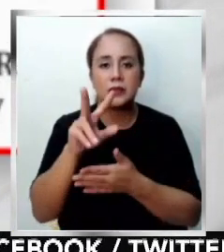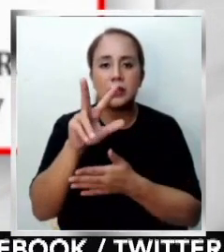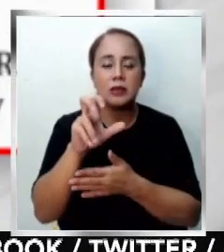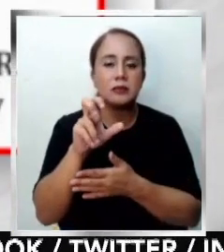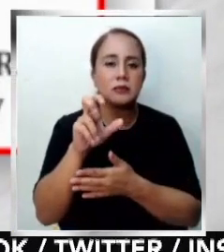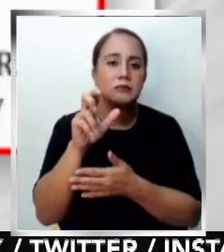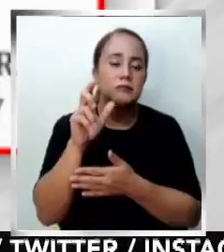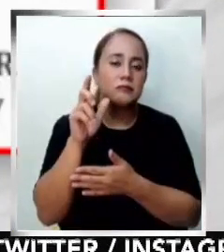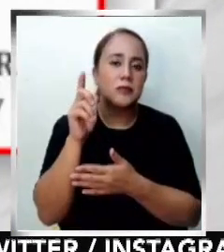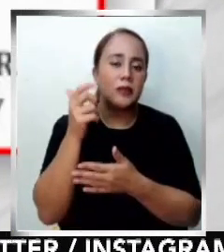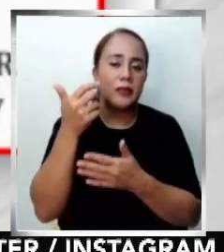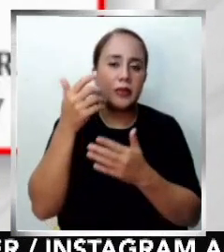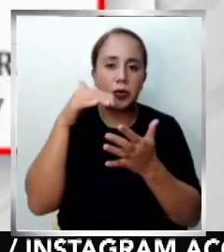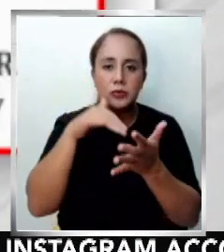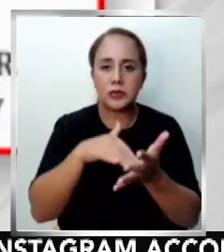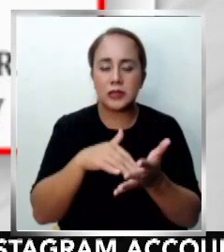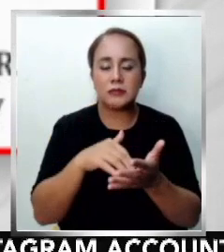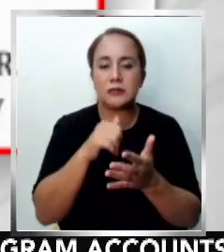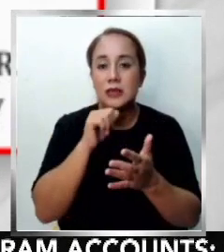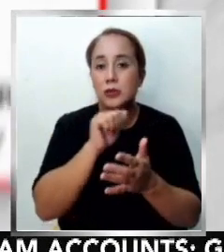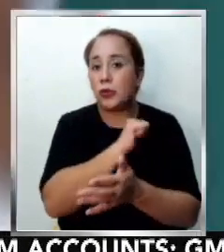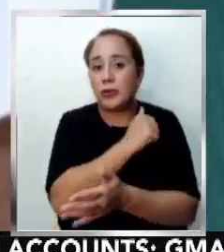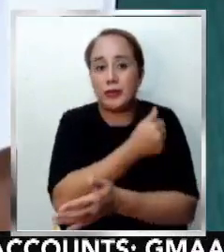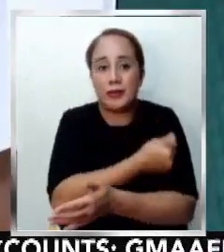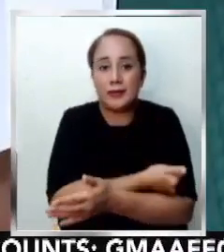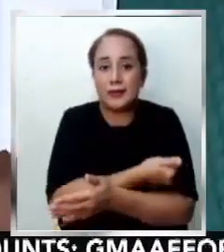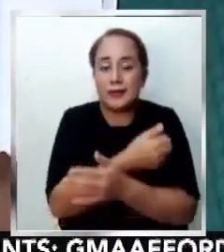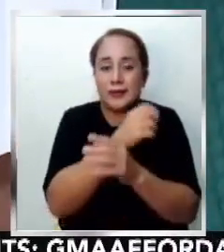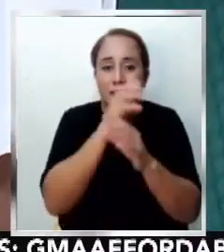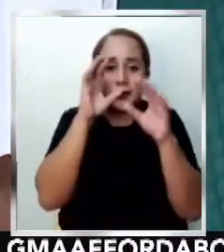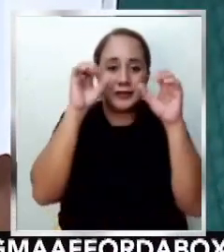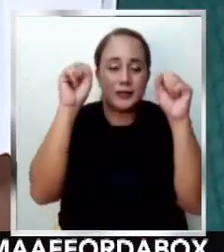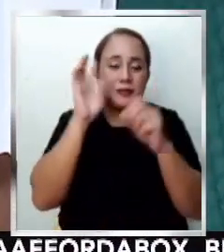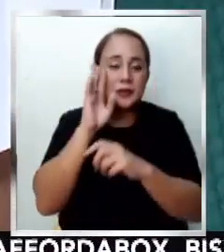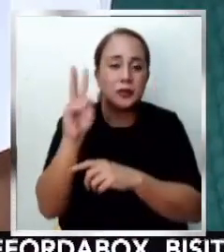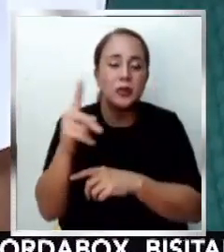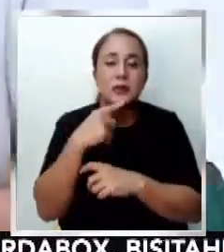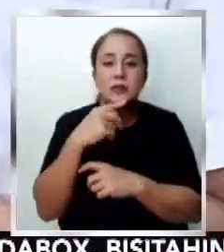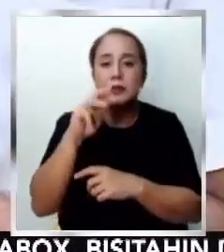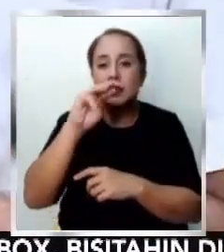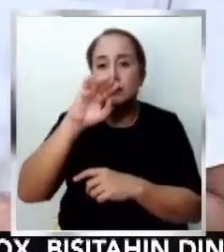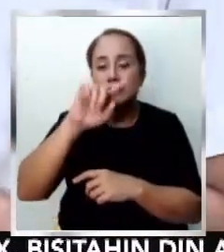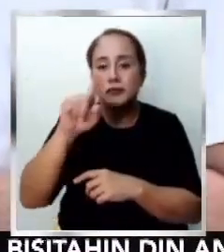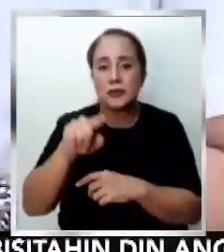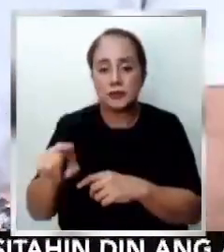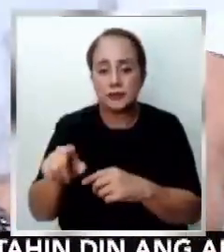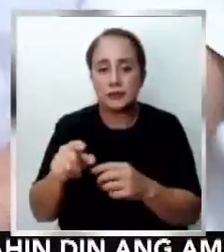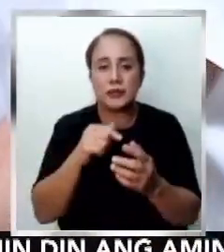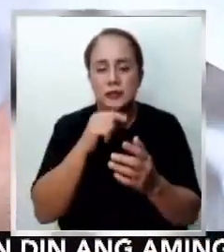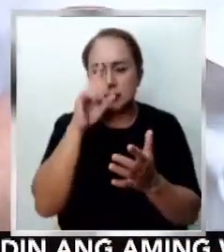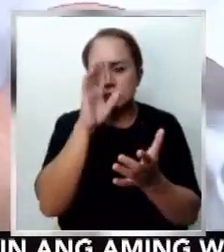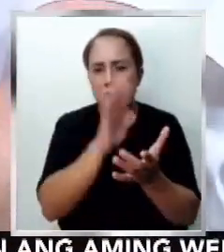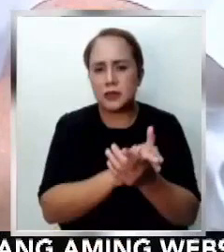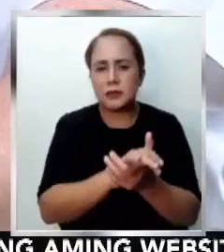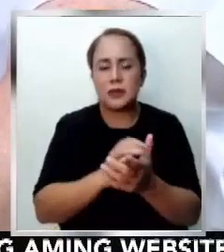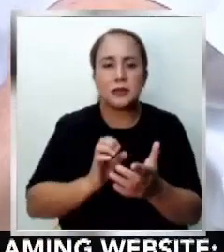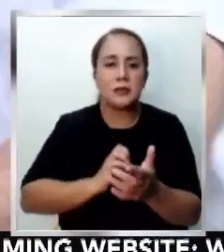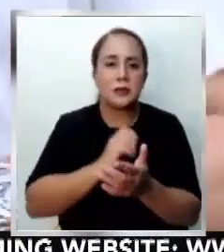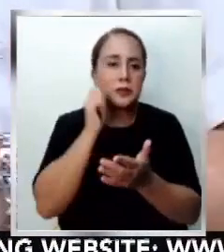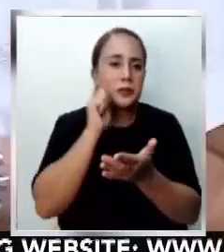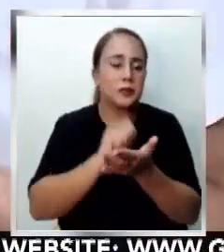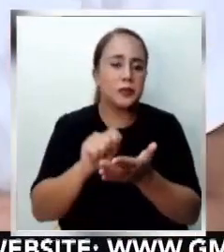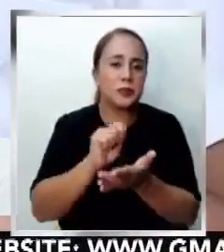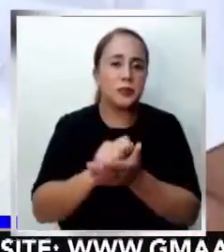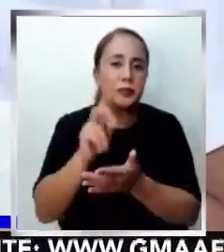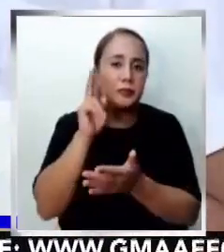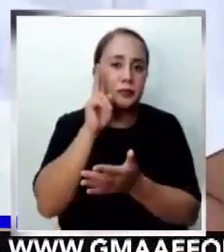asukal na hindi pala otorisado ni Pangulong Bongbong Marcos. Dagdag ni Zubiri, hindi siya naniniwala na may kinalaman si Executive Secretary Vic Rodriguez